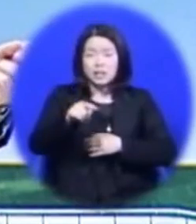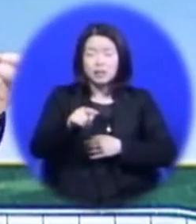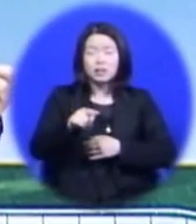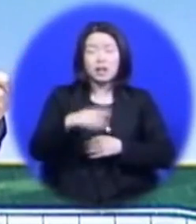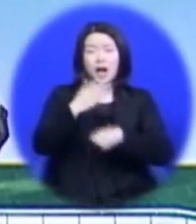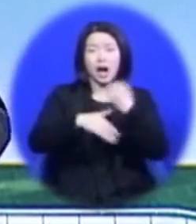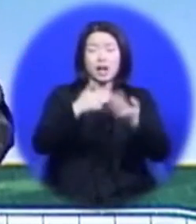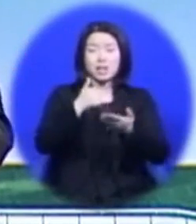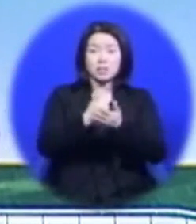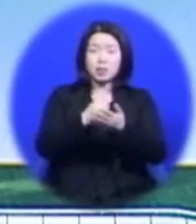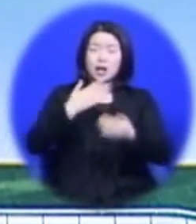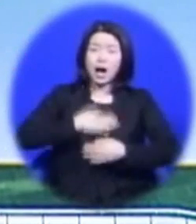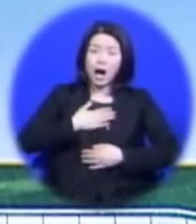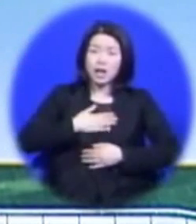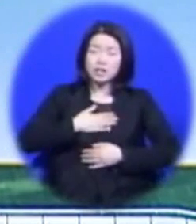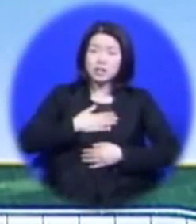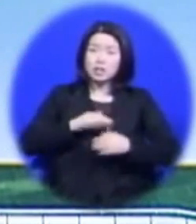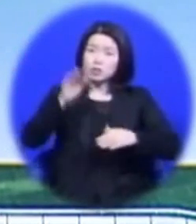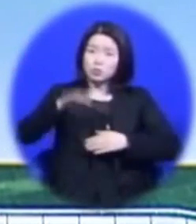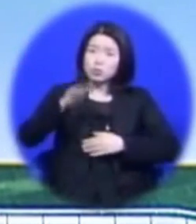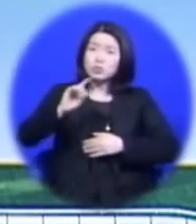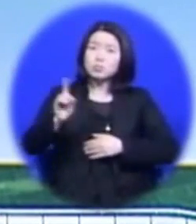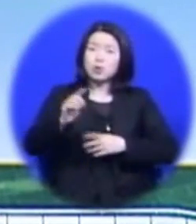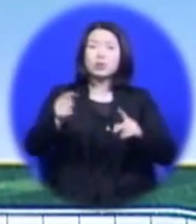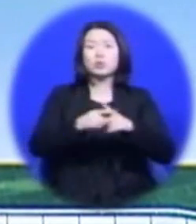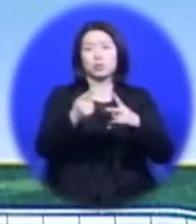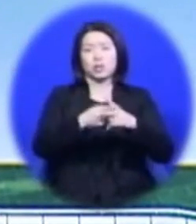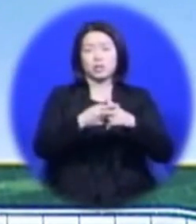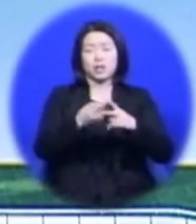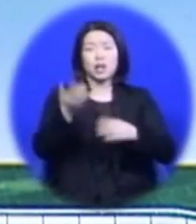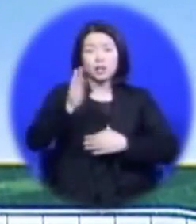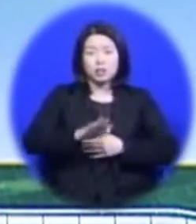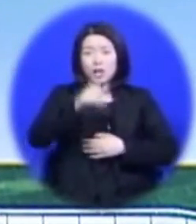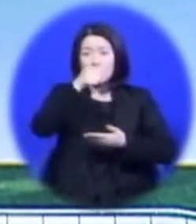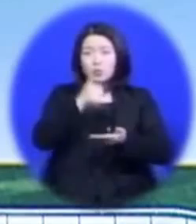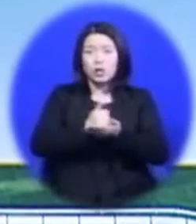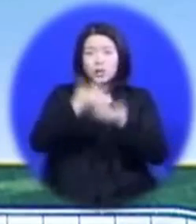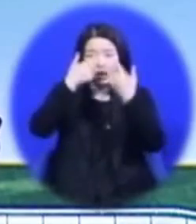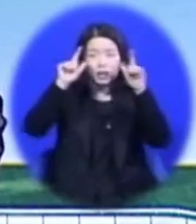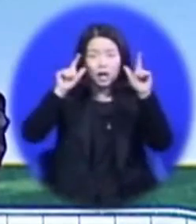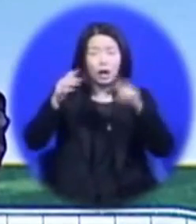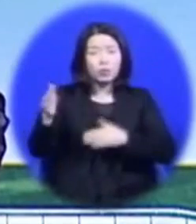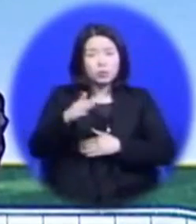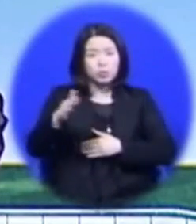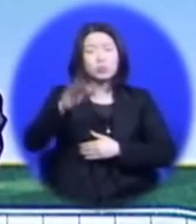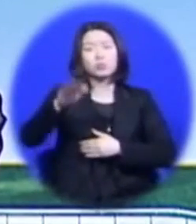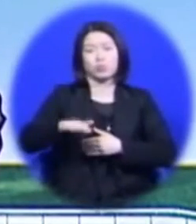수준이고 죄는 대학원급 수준이니 이게 싸움이 됩니까?